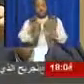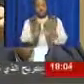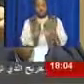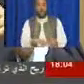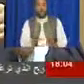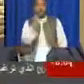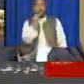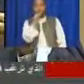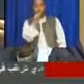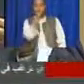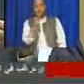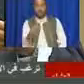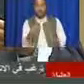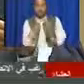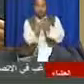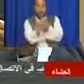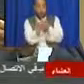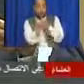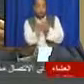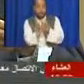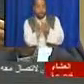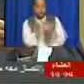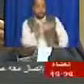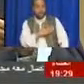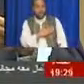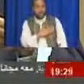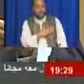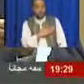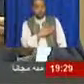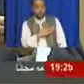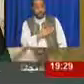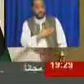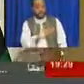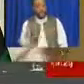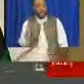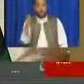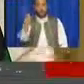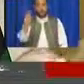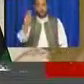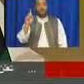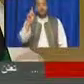عقب هذا النهي بقوله الا تحبون ان يغفر الله لكم